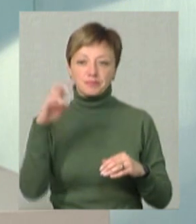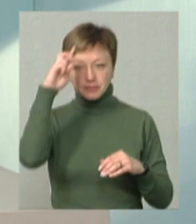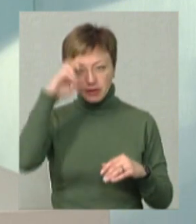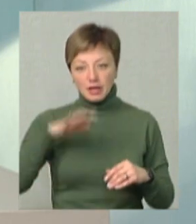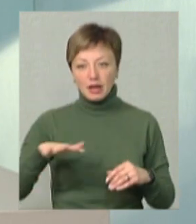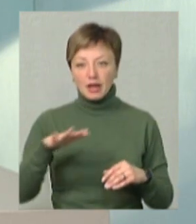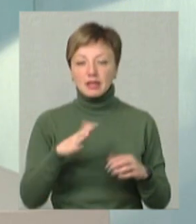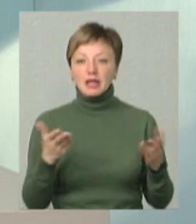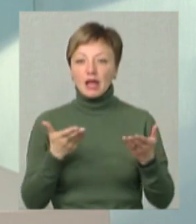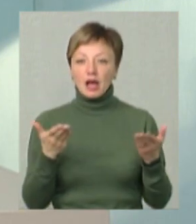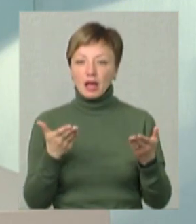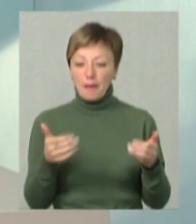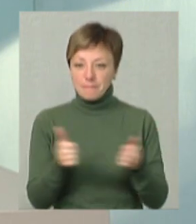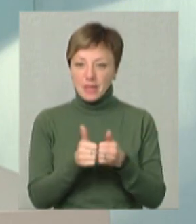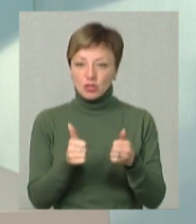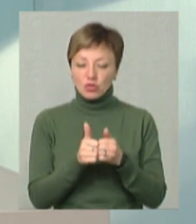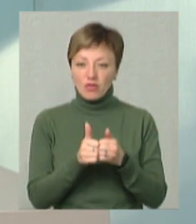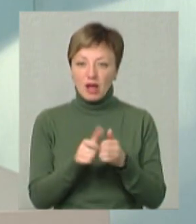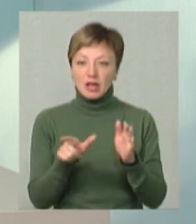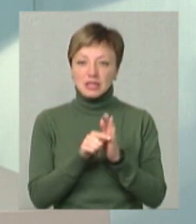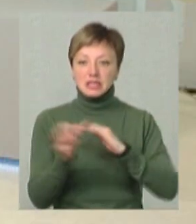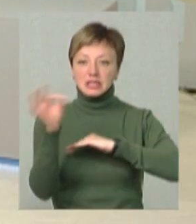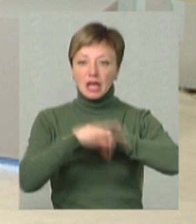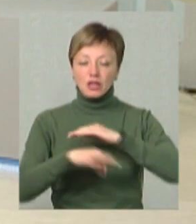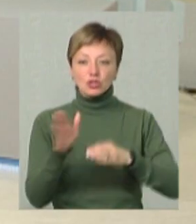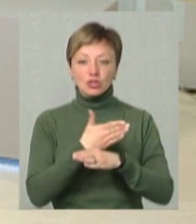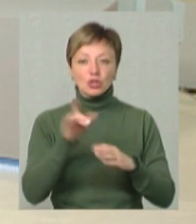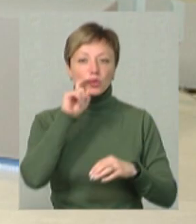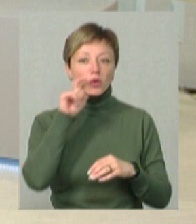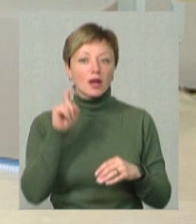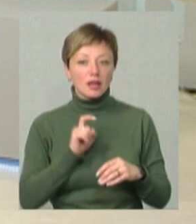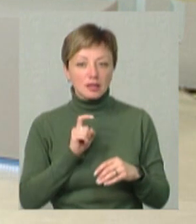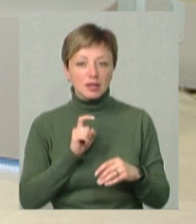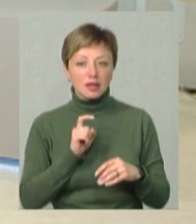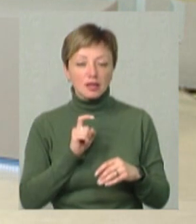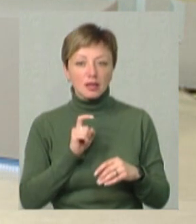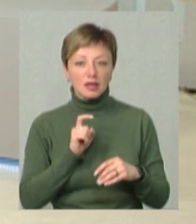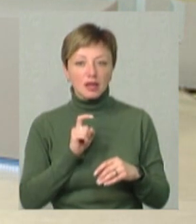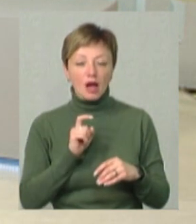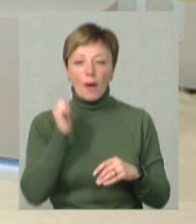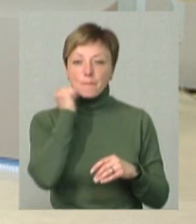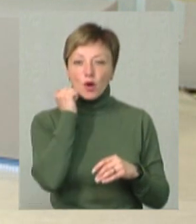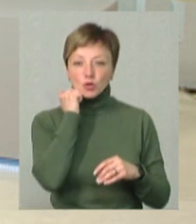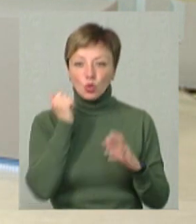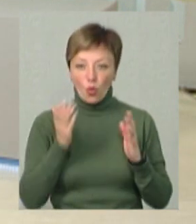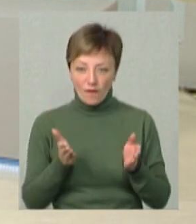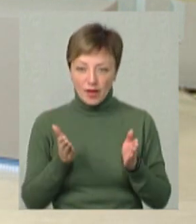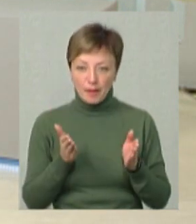країни, які межували з західної частини України, з іншого боку, Московія.